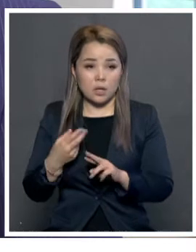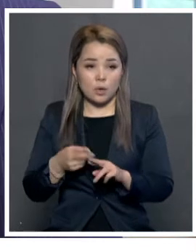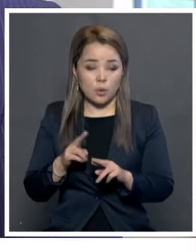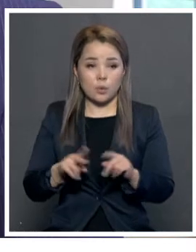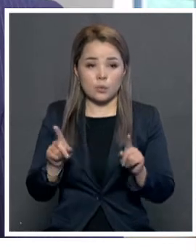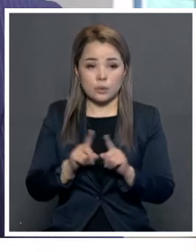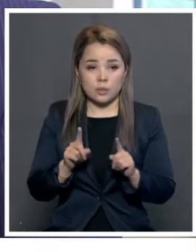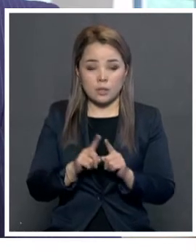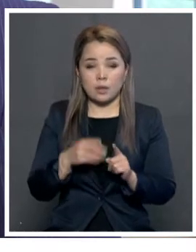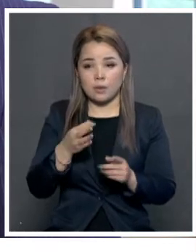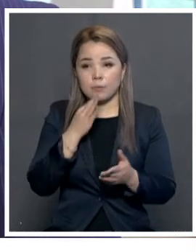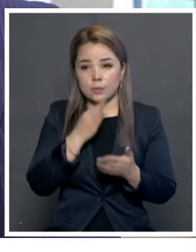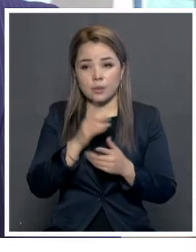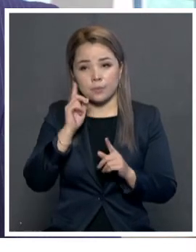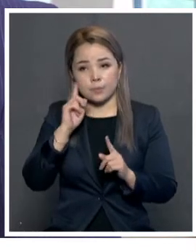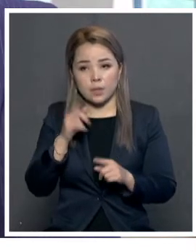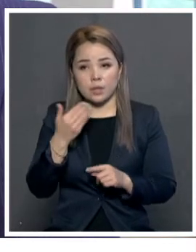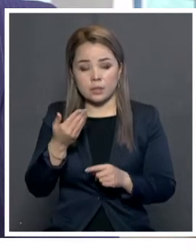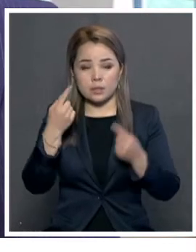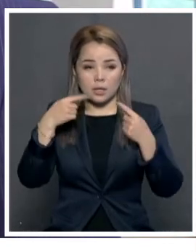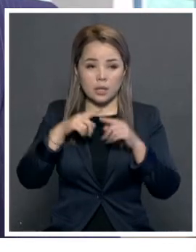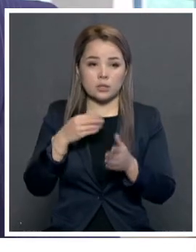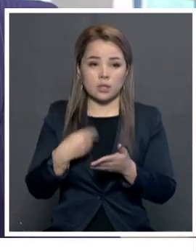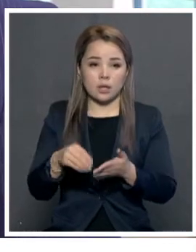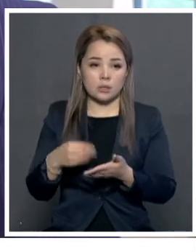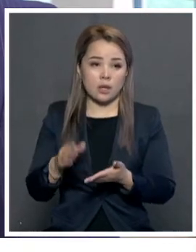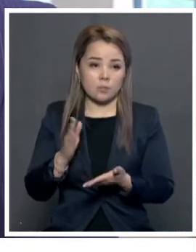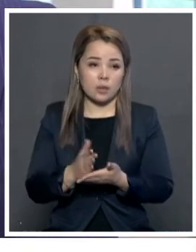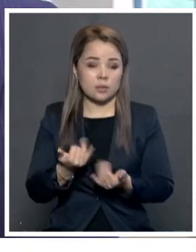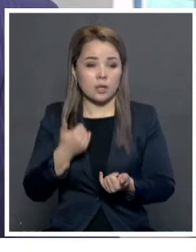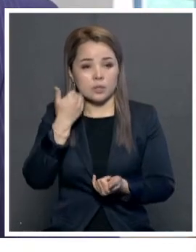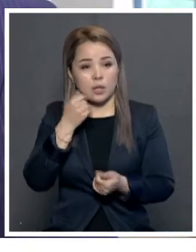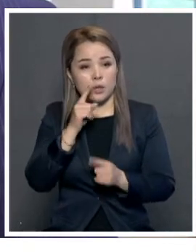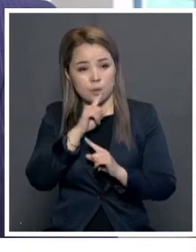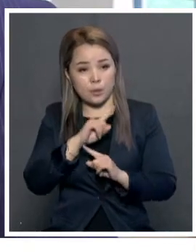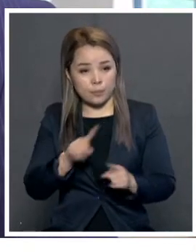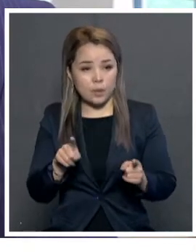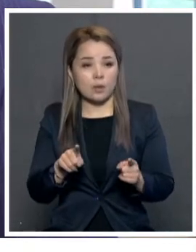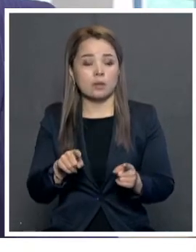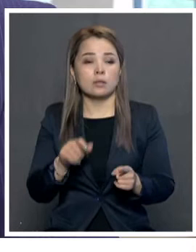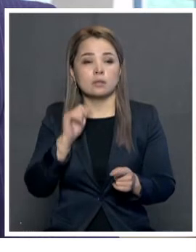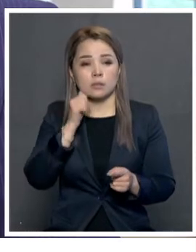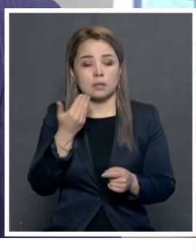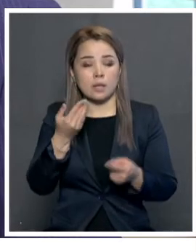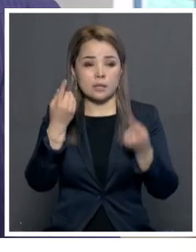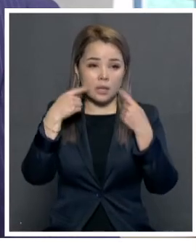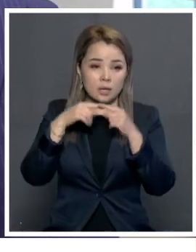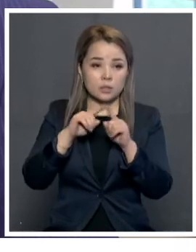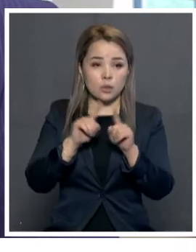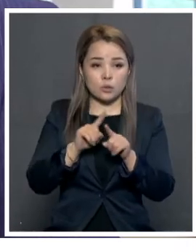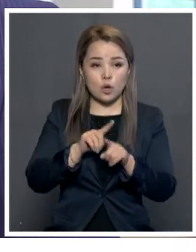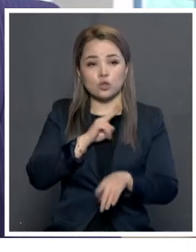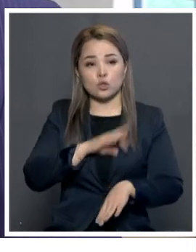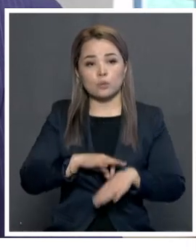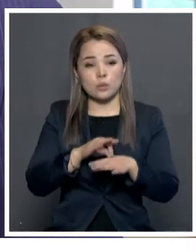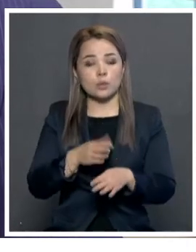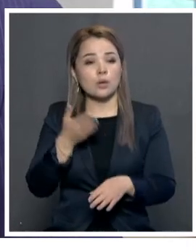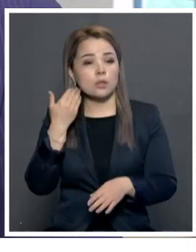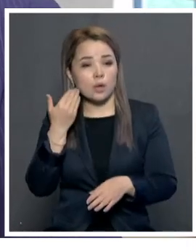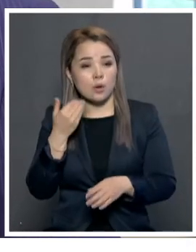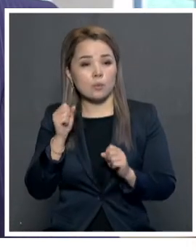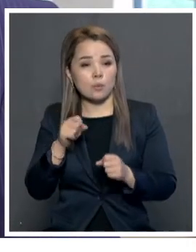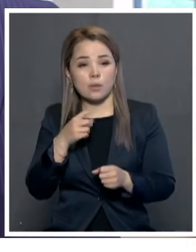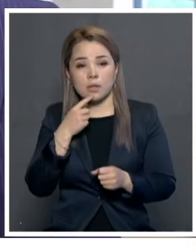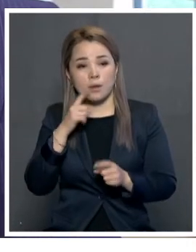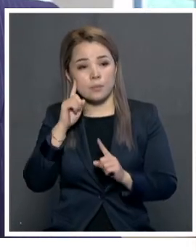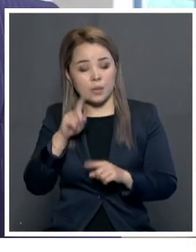түлектер шыққанда соны білетіндей техника сатып алдық. Ертең біз ұялмаймыз. Олар барып ана техникамен жұмыс істегенде тілін біліп